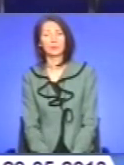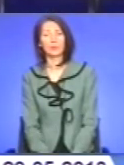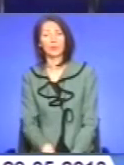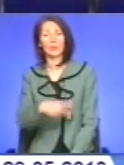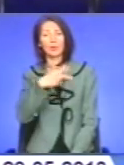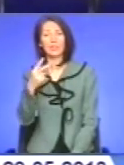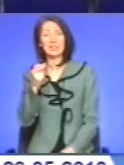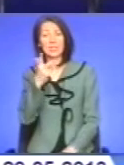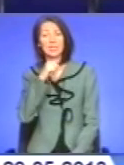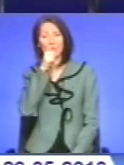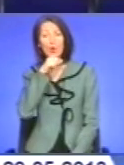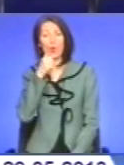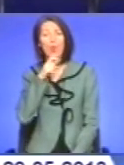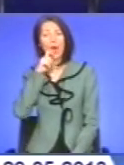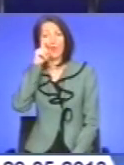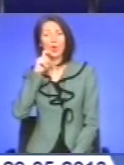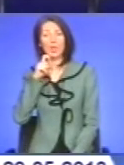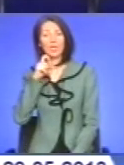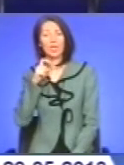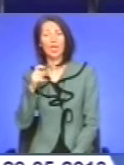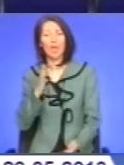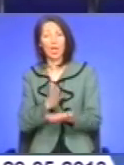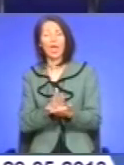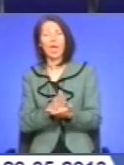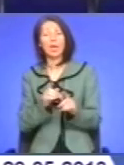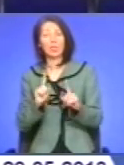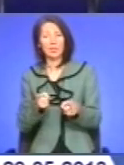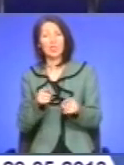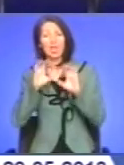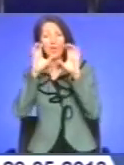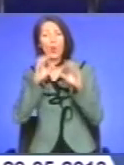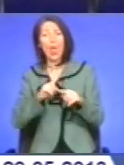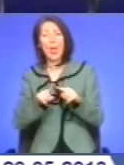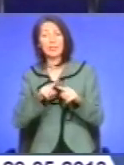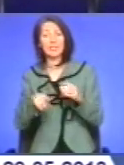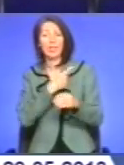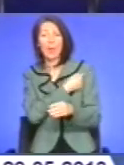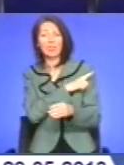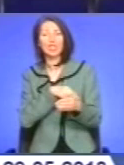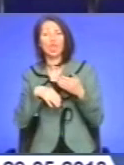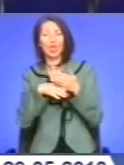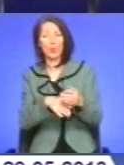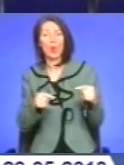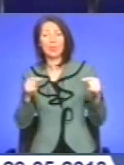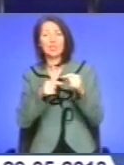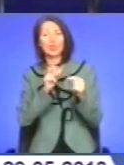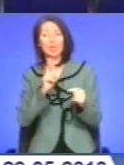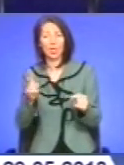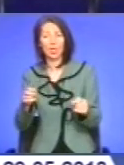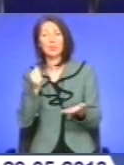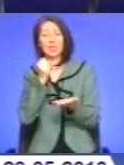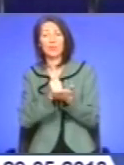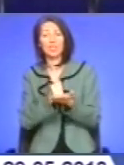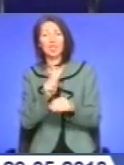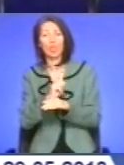З 2013 року в Україні набув чинності закон про екстрену медичну допомогу, згідно з яким затверджені